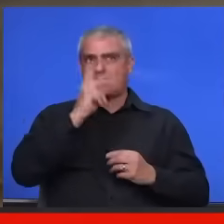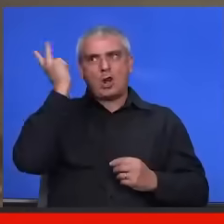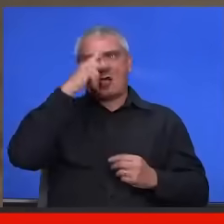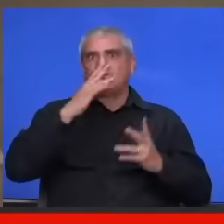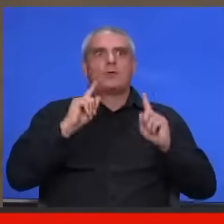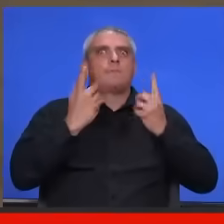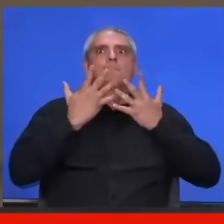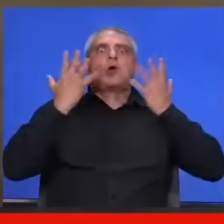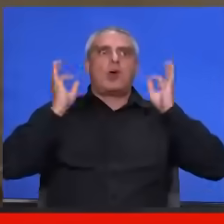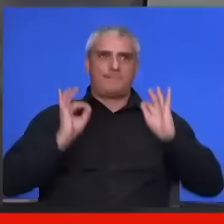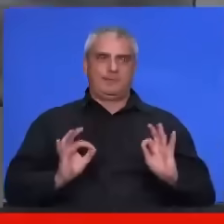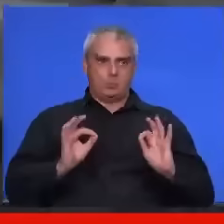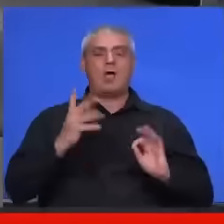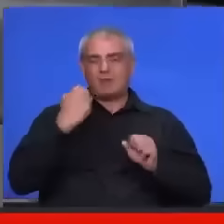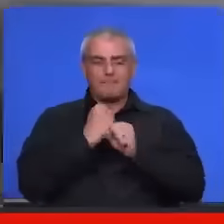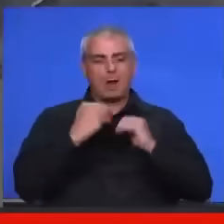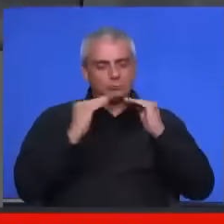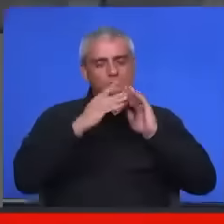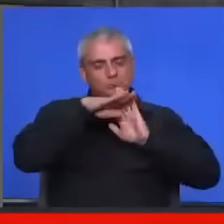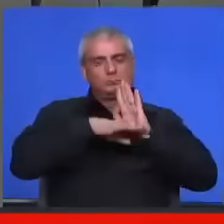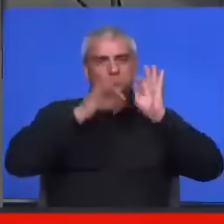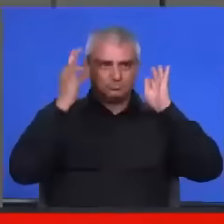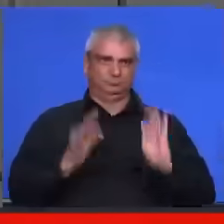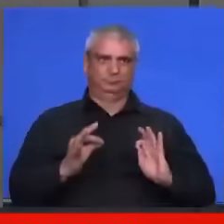גודל האירוע, אבל פעלו לפי הספר.